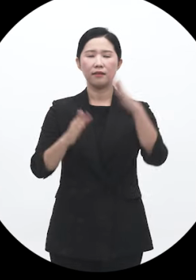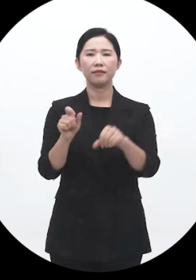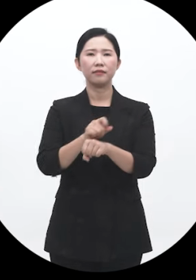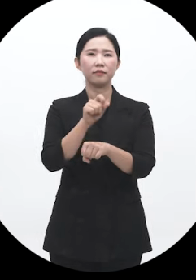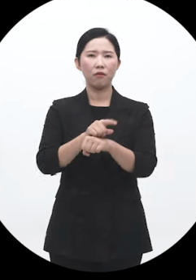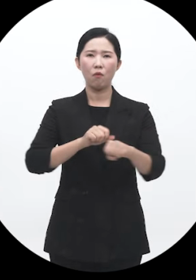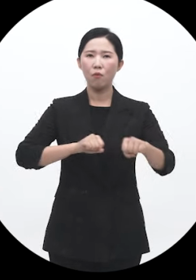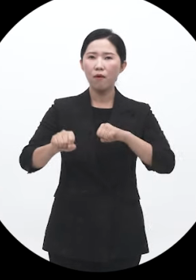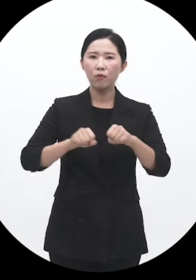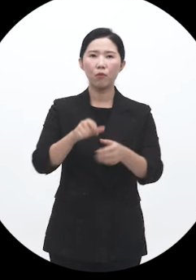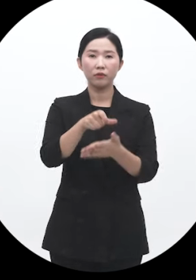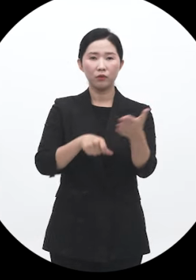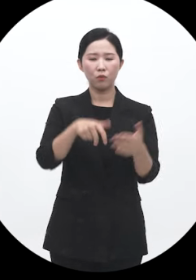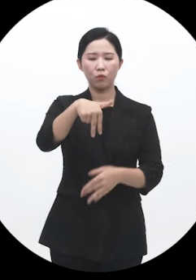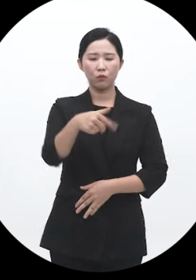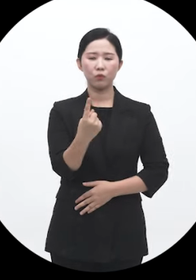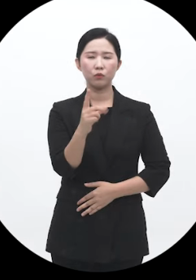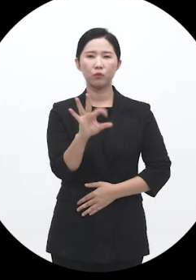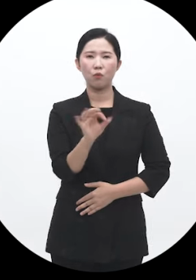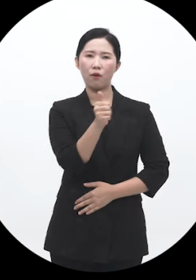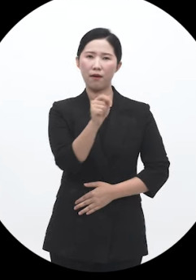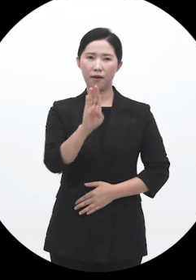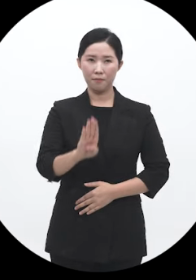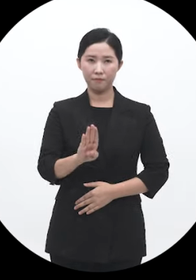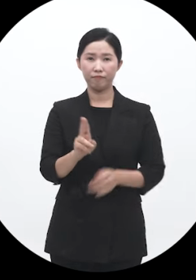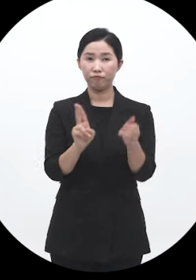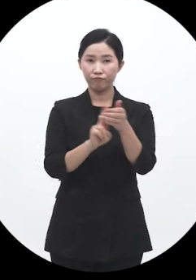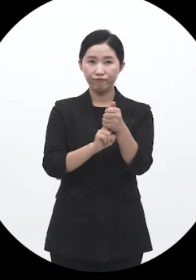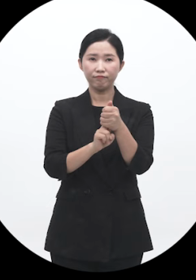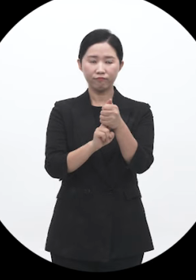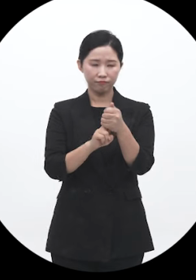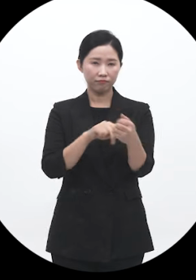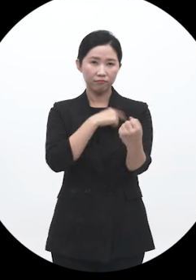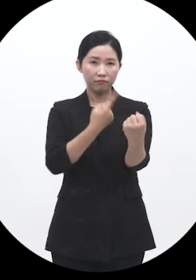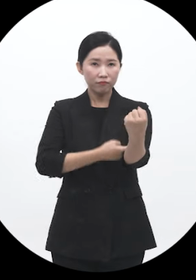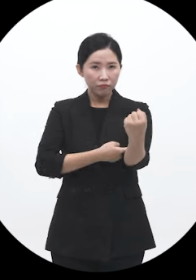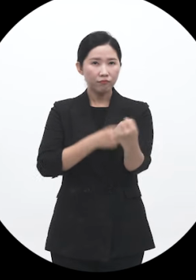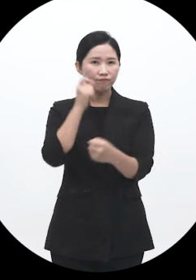전형입니다. 잠재능력 우수자 면접 전형의 경우에